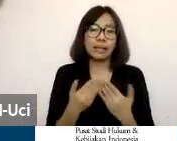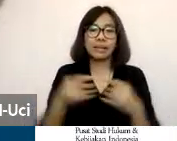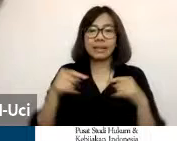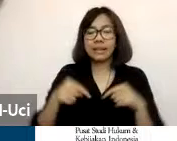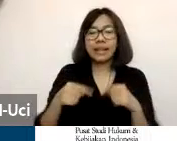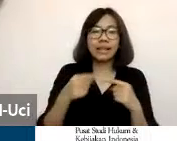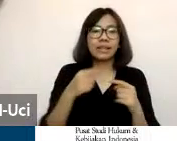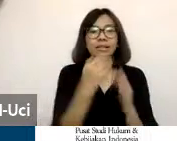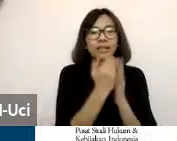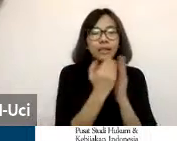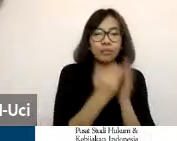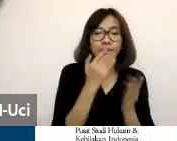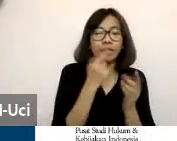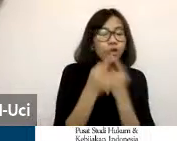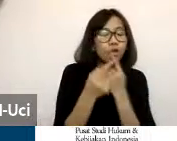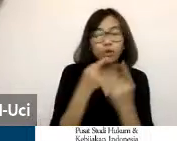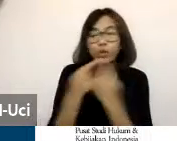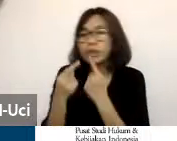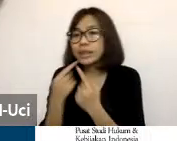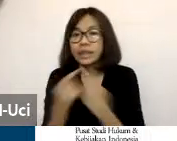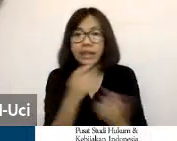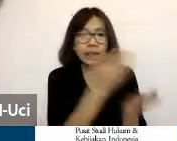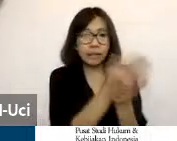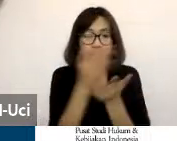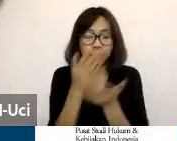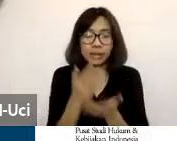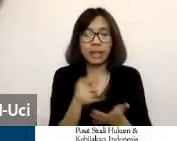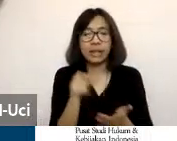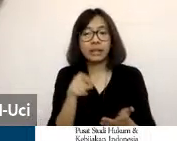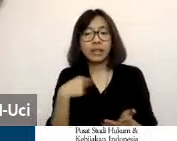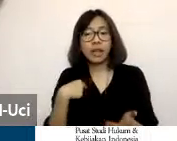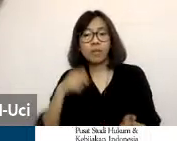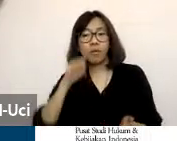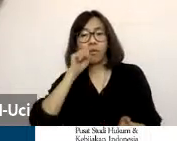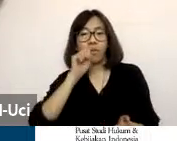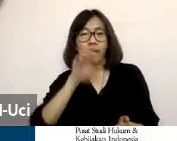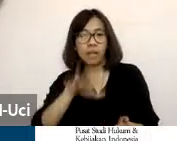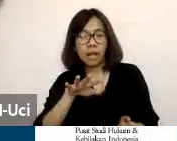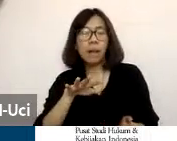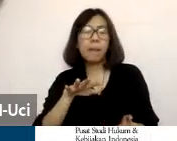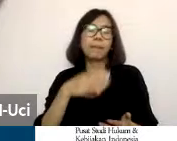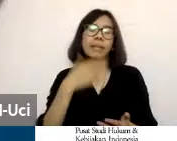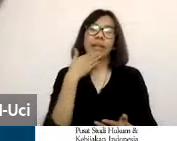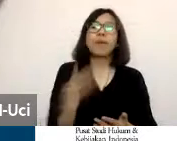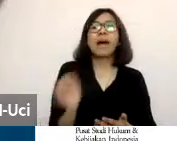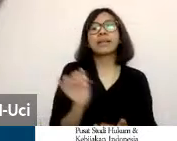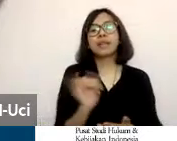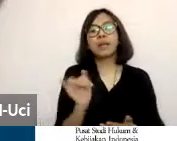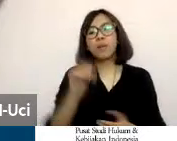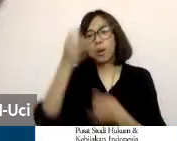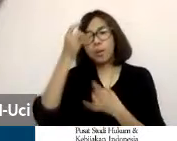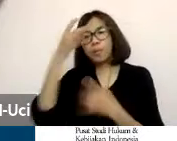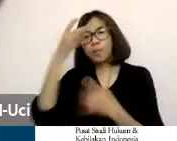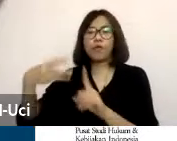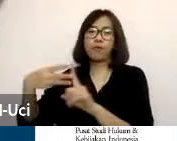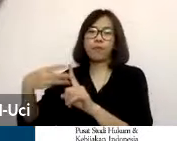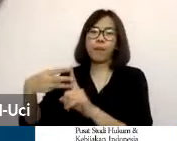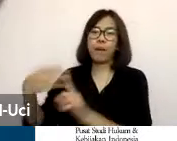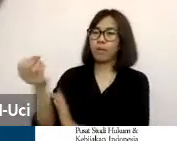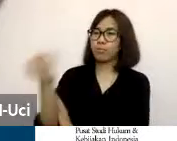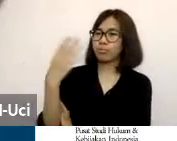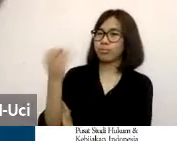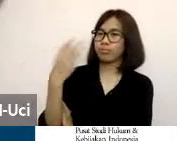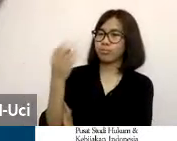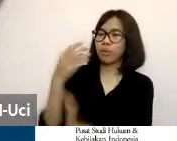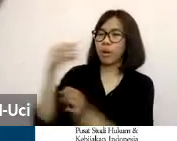Hari ini eh sekemu diet Saya menyampaikan permohonan Terima kasih juga kepada profil Nadya abaikan